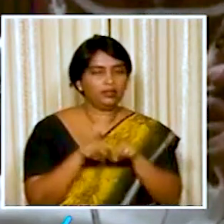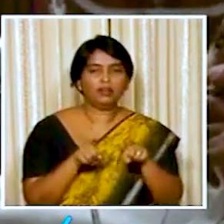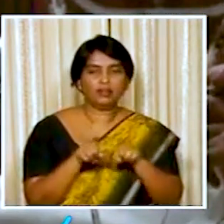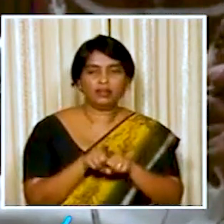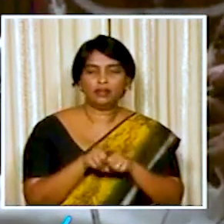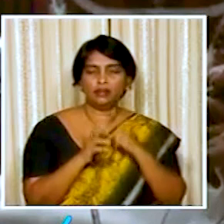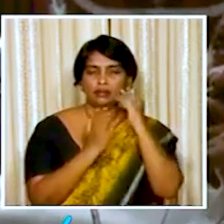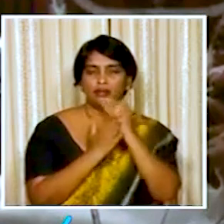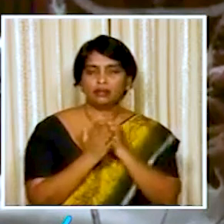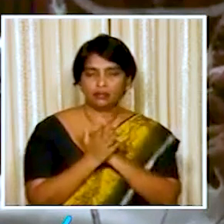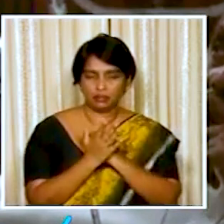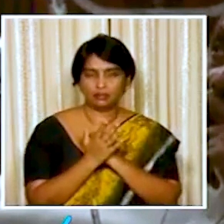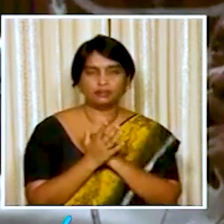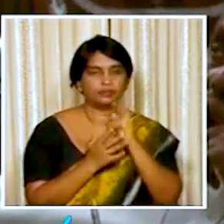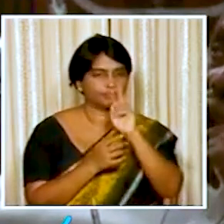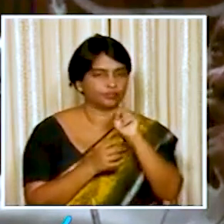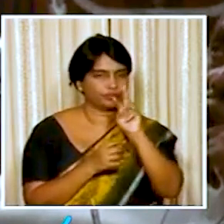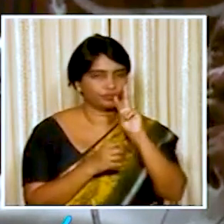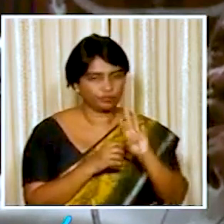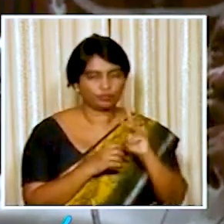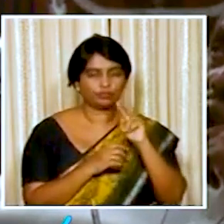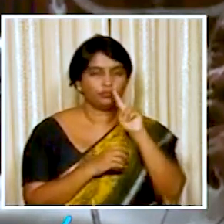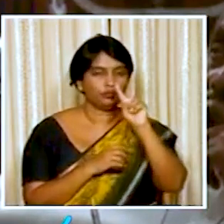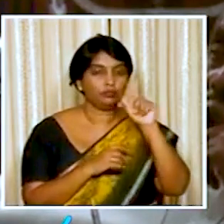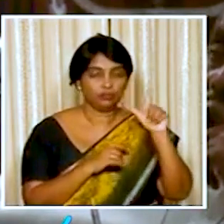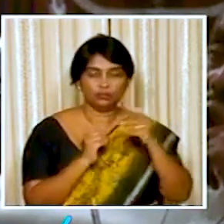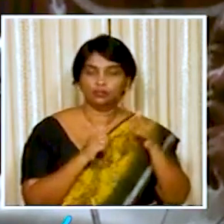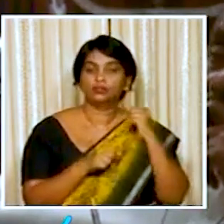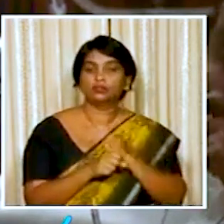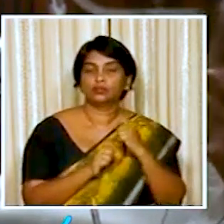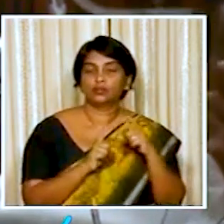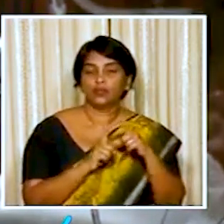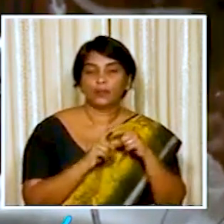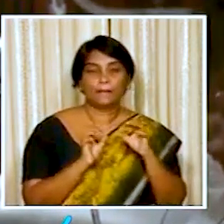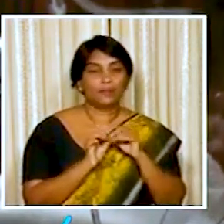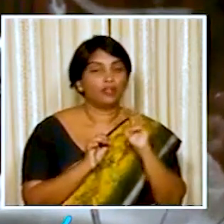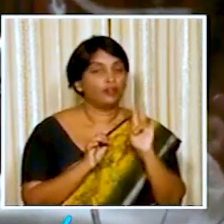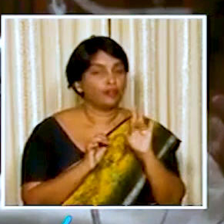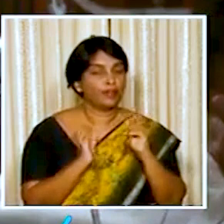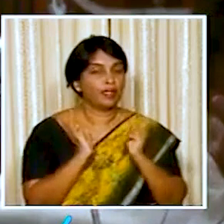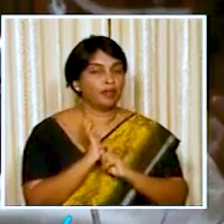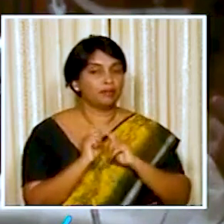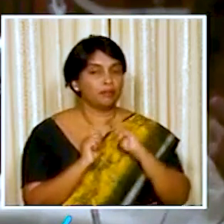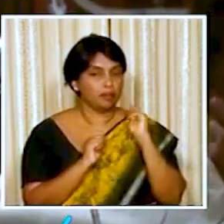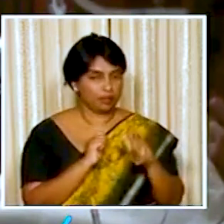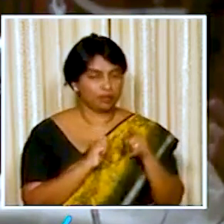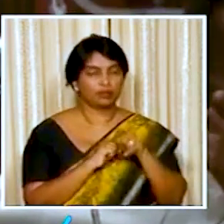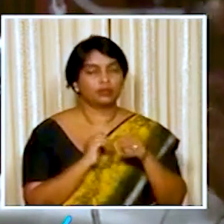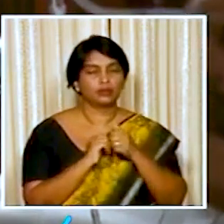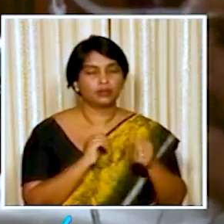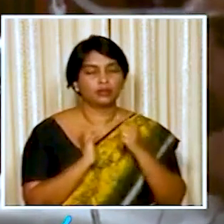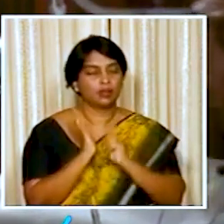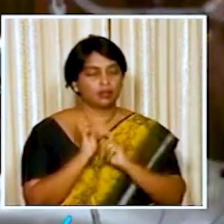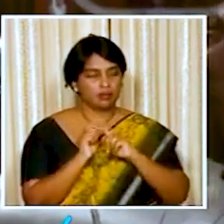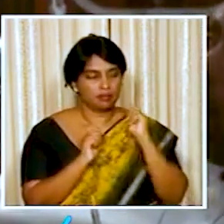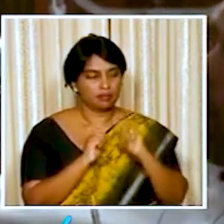පහේ 2023 ඉඳලා 2027 දක්වා අපේ රජයේ ඩොලර් බිලියන 25ක් ණය ගෙවන්න ඕනේ කියලා. මේ අවුරුද්දේ ණය ගෙවන්න පටන්